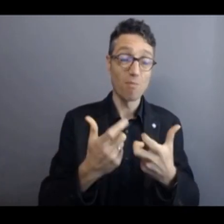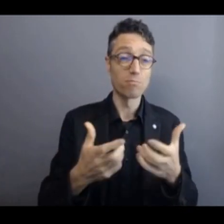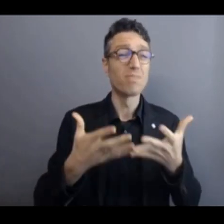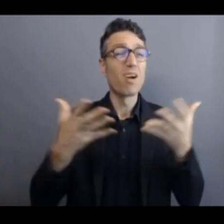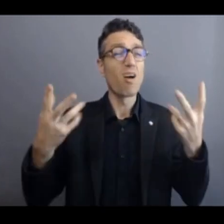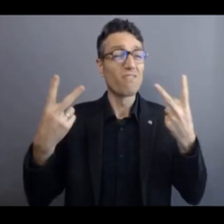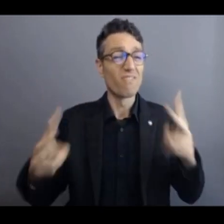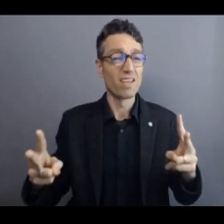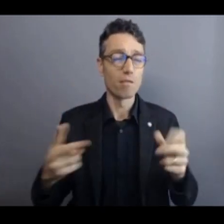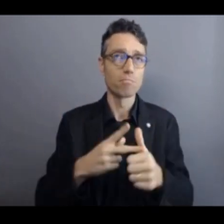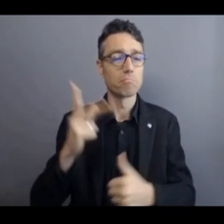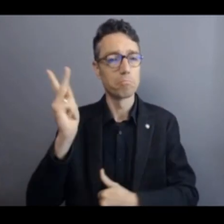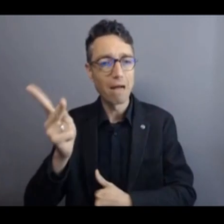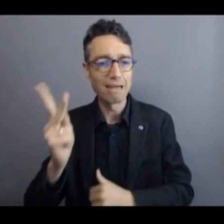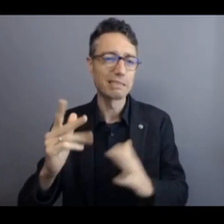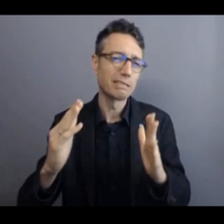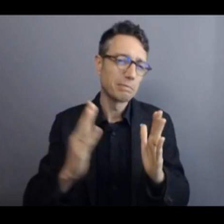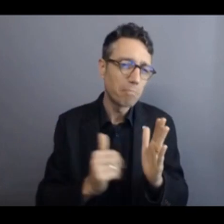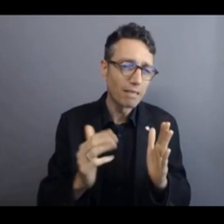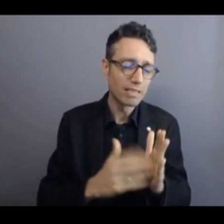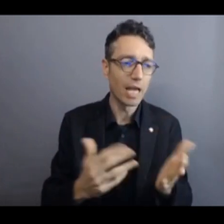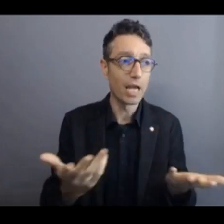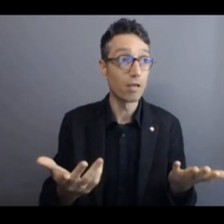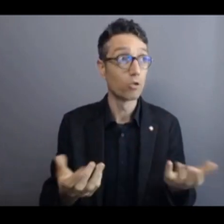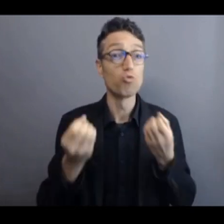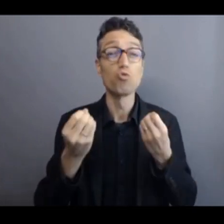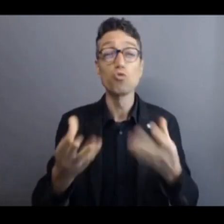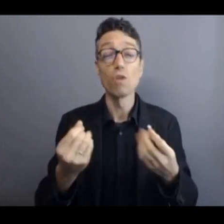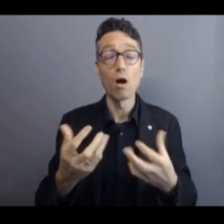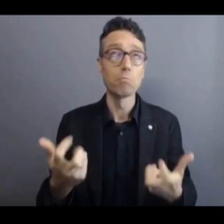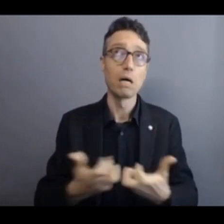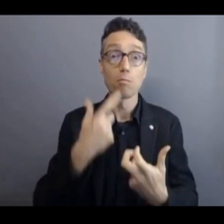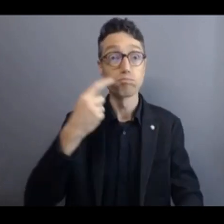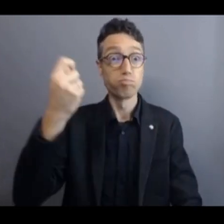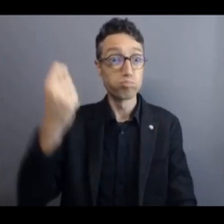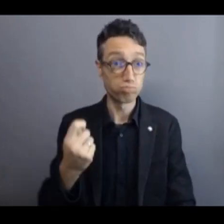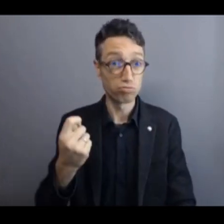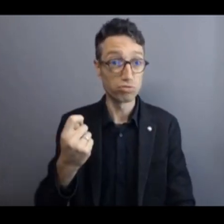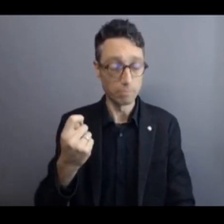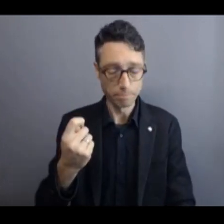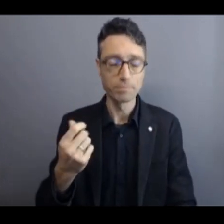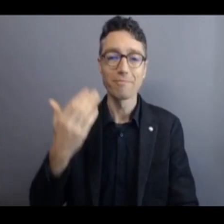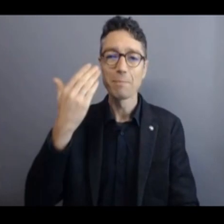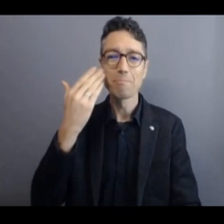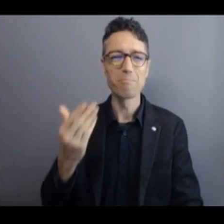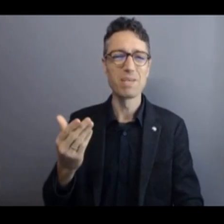de cette fois-ci des bus, très souvent, quand c'est l'heure de pointe, le bus se gare un petit peu loin du trottoir, le bus est plein, il dit « Oh, pardon, je ne l'ai pas fait